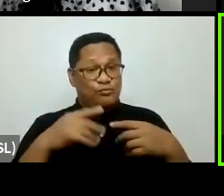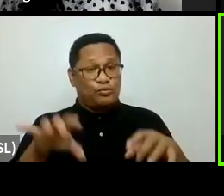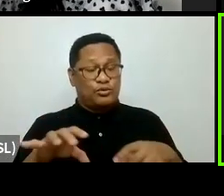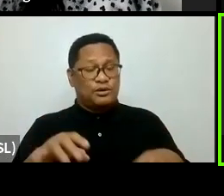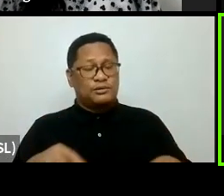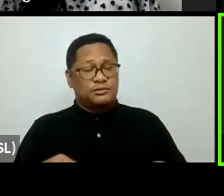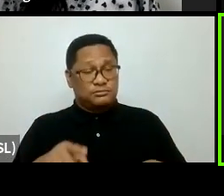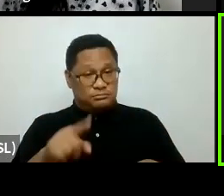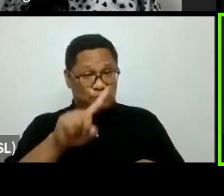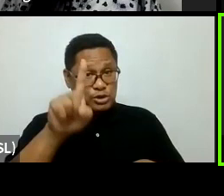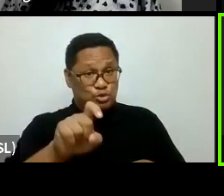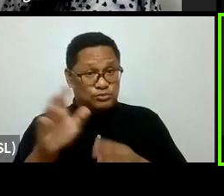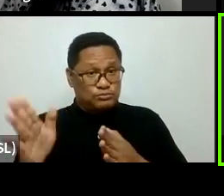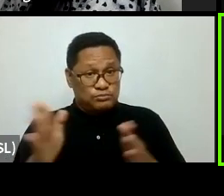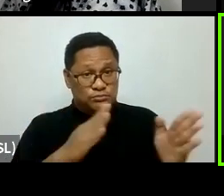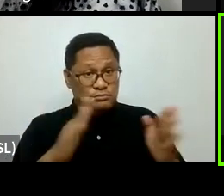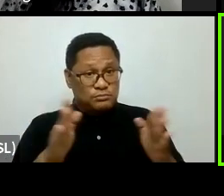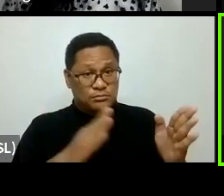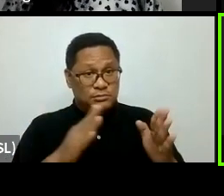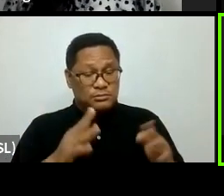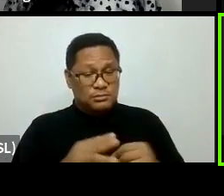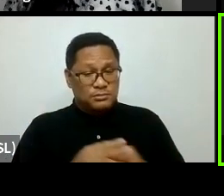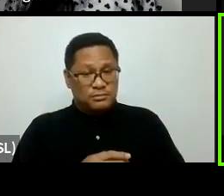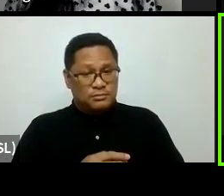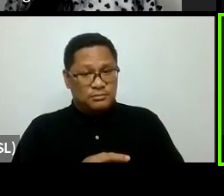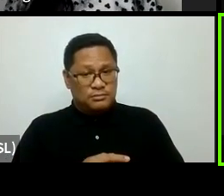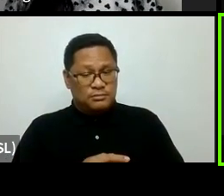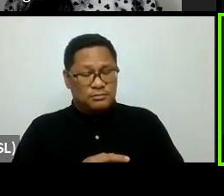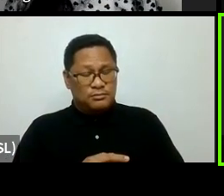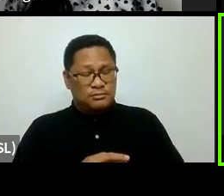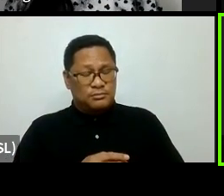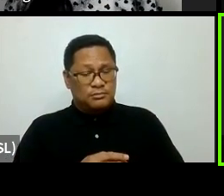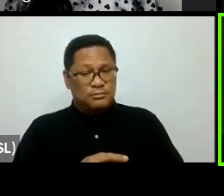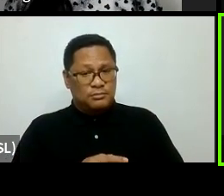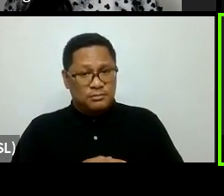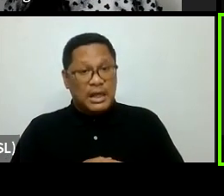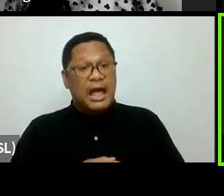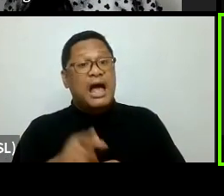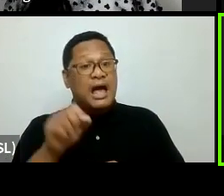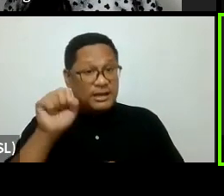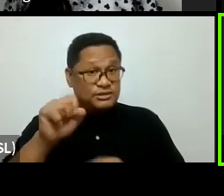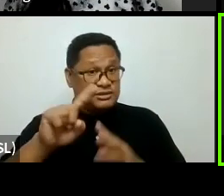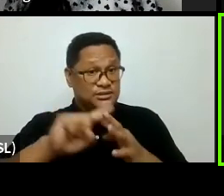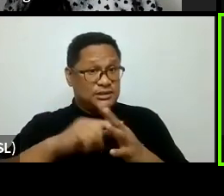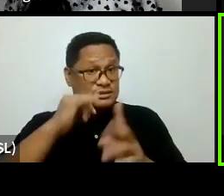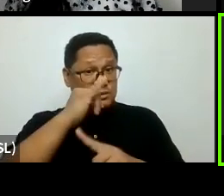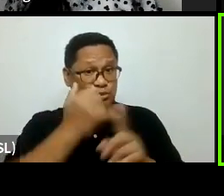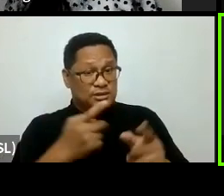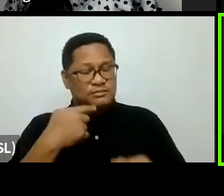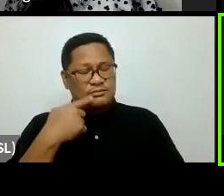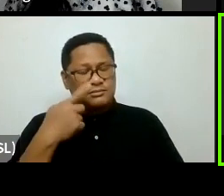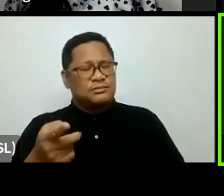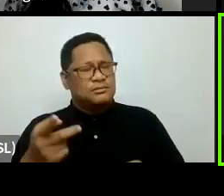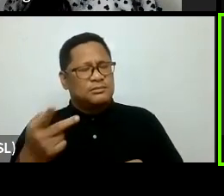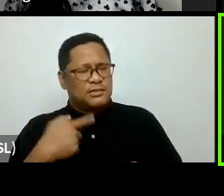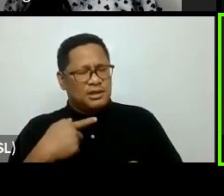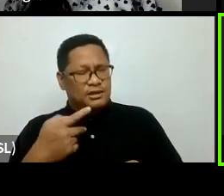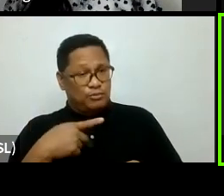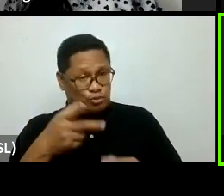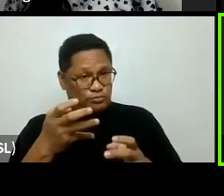mo bang... nag-start lang? Nag-start lang plano, January. May plano kang ituloy yung